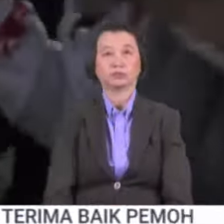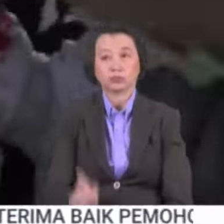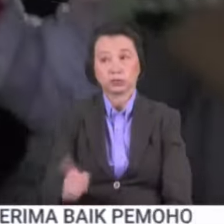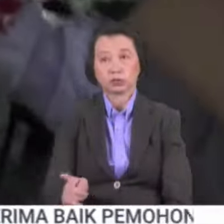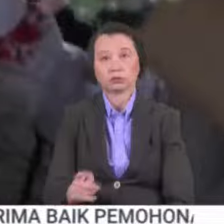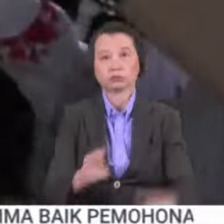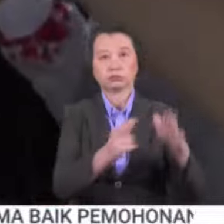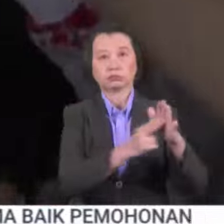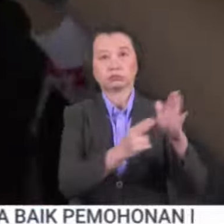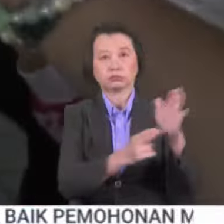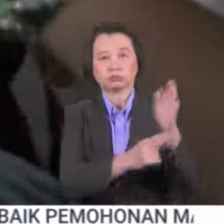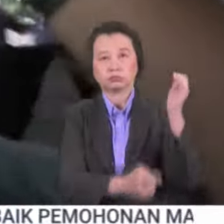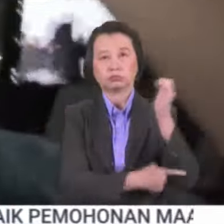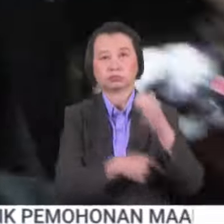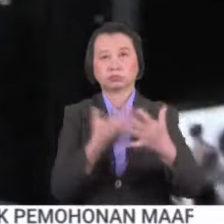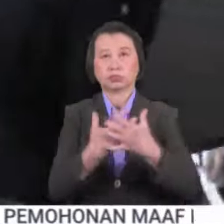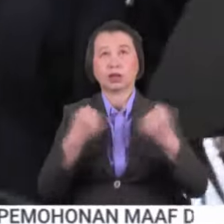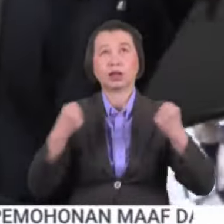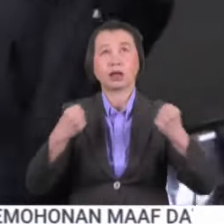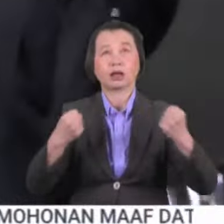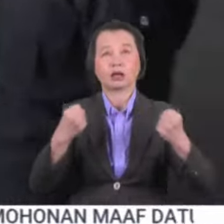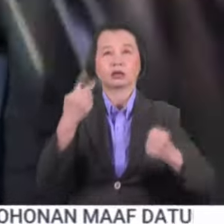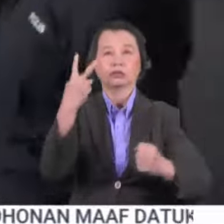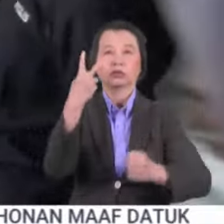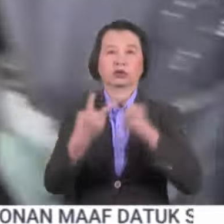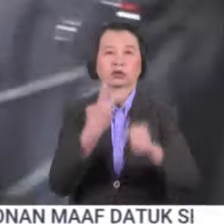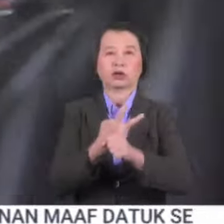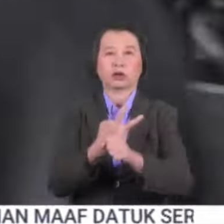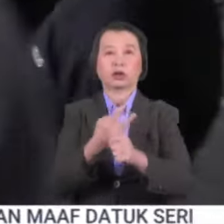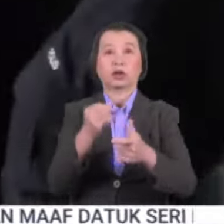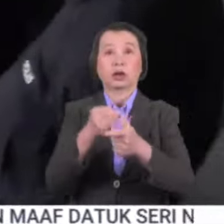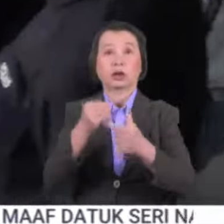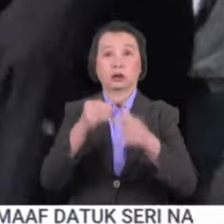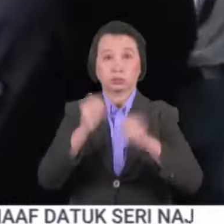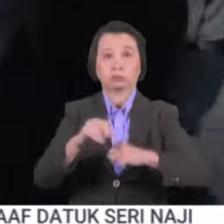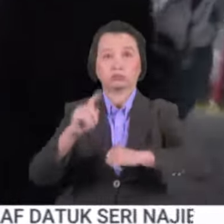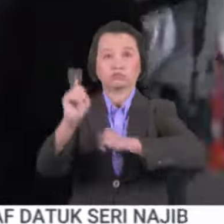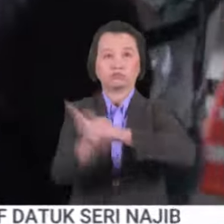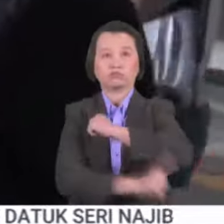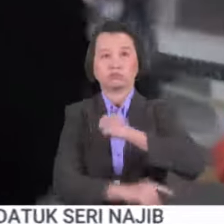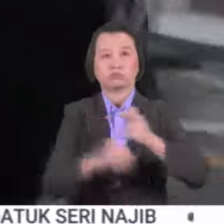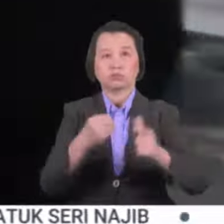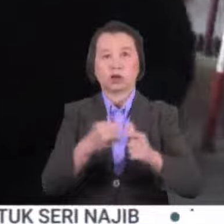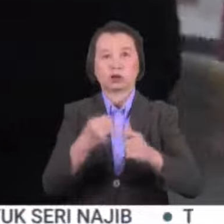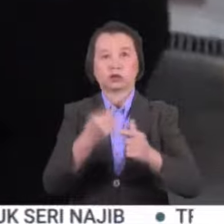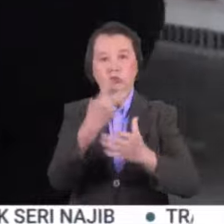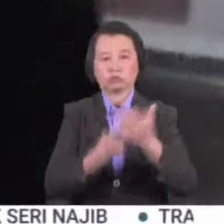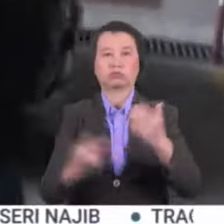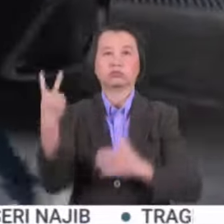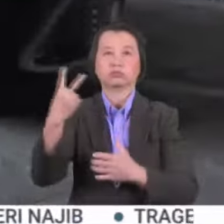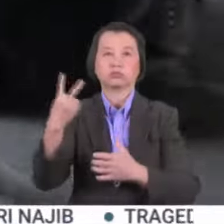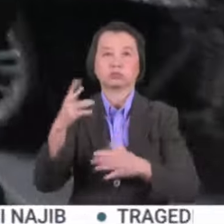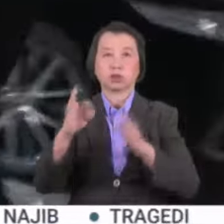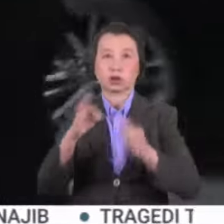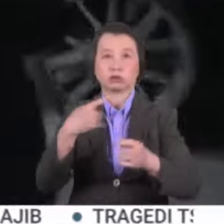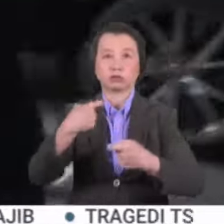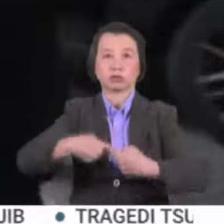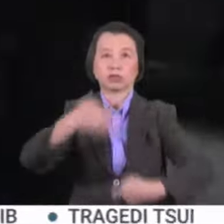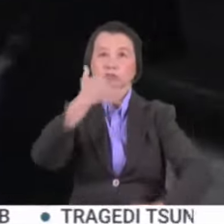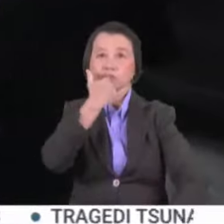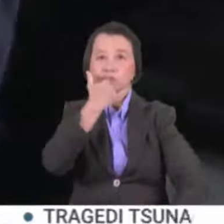yang memperuntukkan hukuman penjara maksimum 2 tahun atau boleh dikenakan denda atau kedua-duanya jika sabit